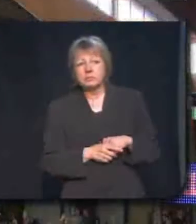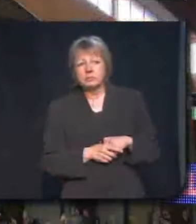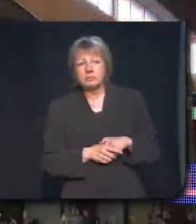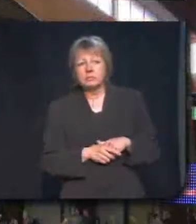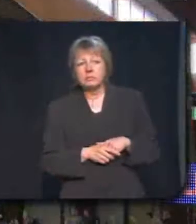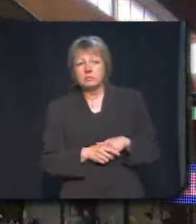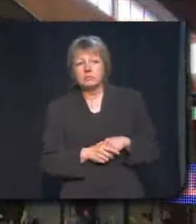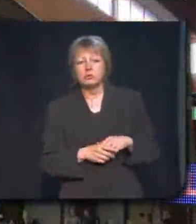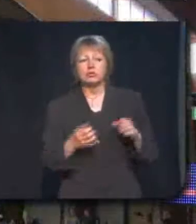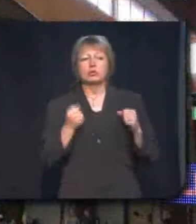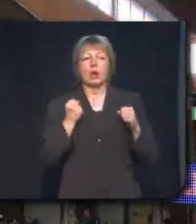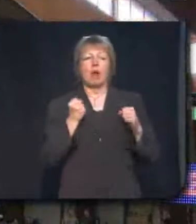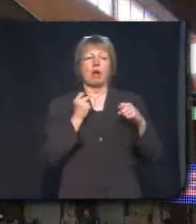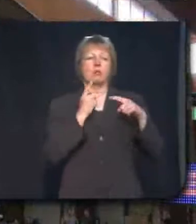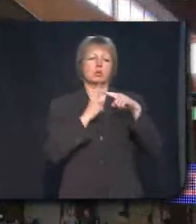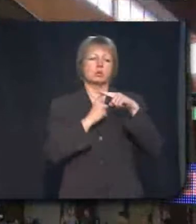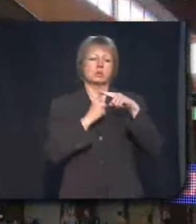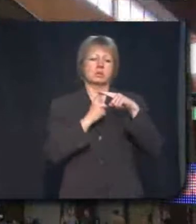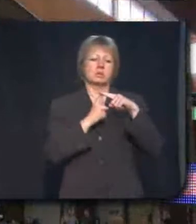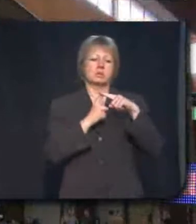sehr stark positiv